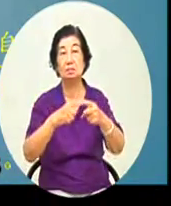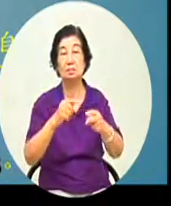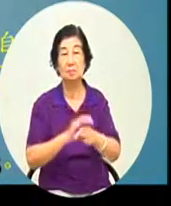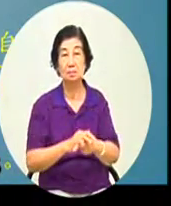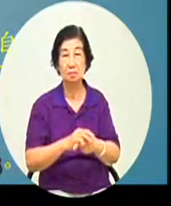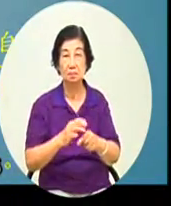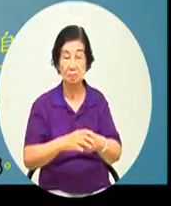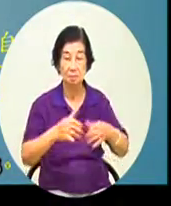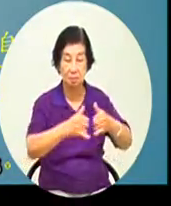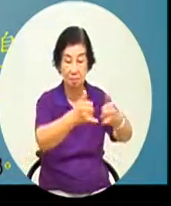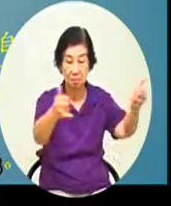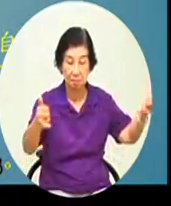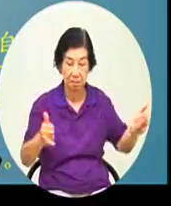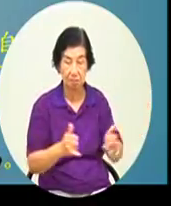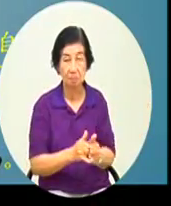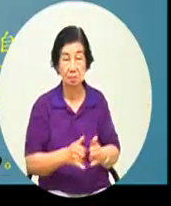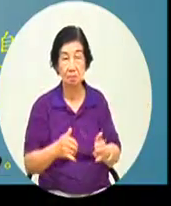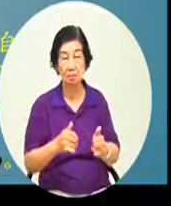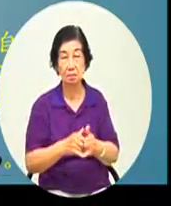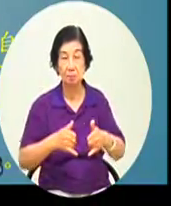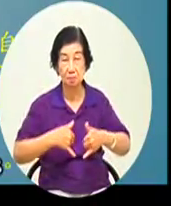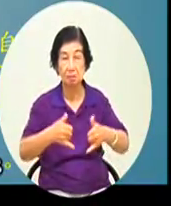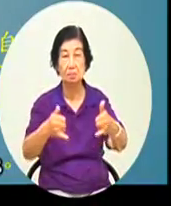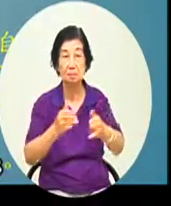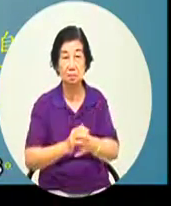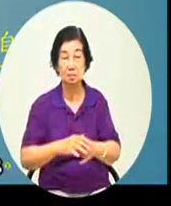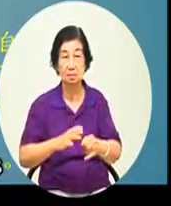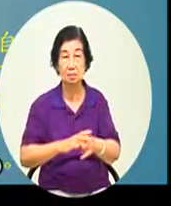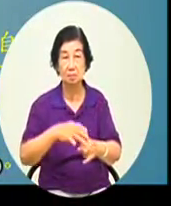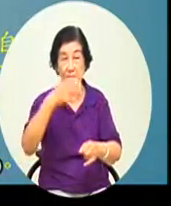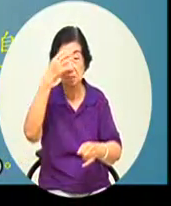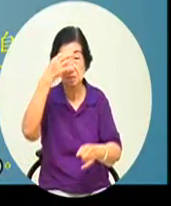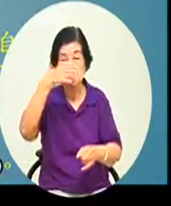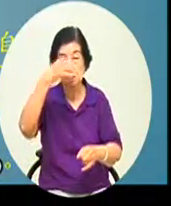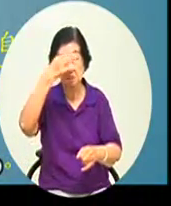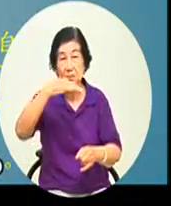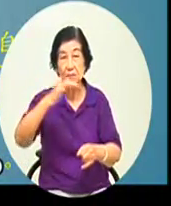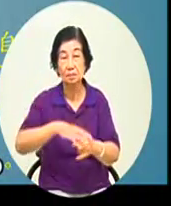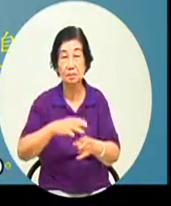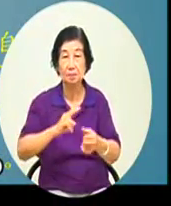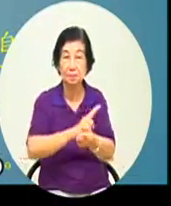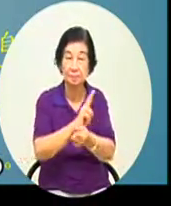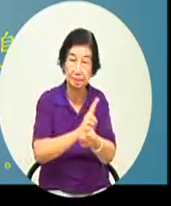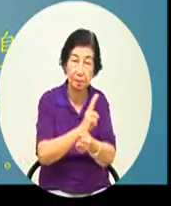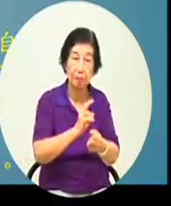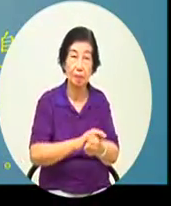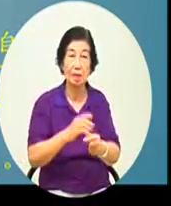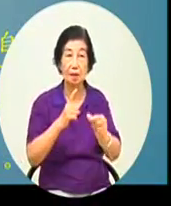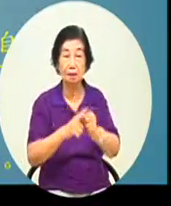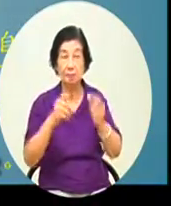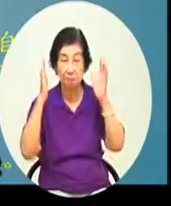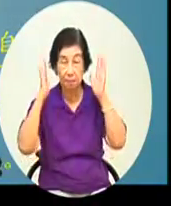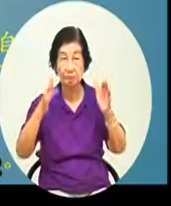九如、凤仁路跟中正一路、建国一路这些路口，我们还是重复再提醒一下大家，经过的时阵爱较细里耶。然后